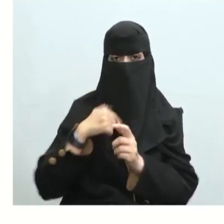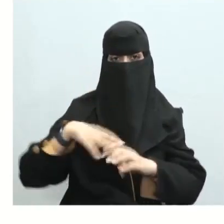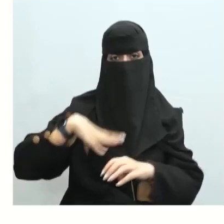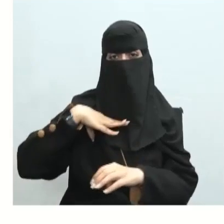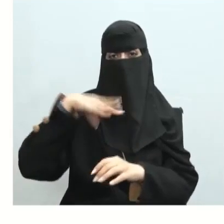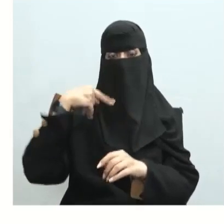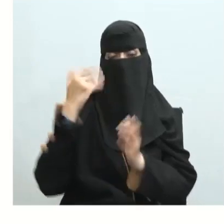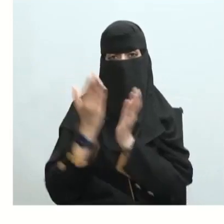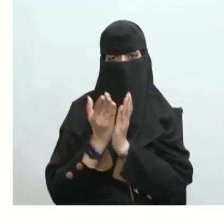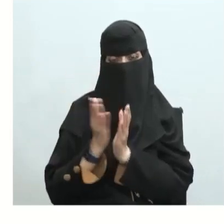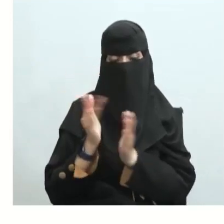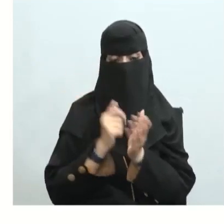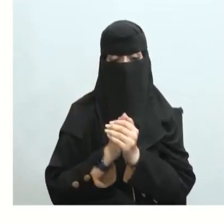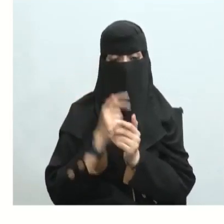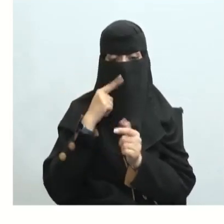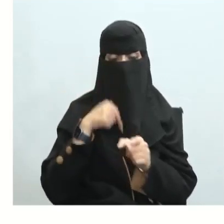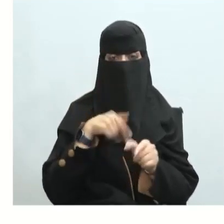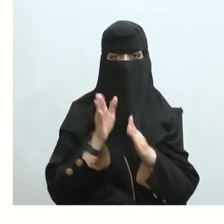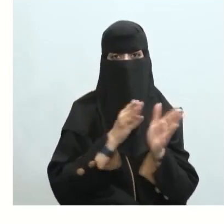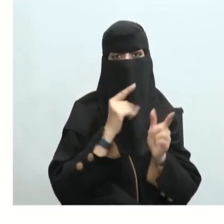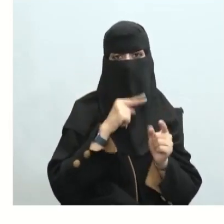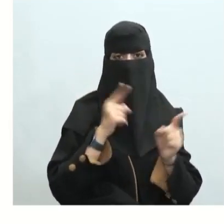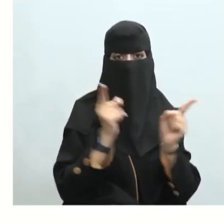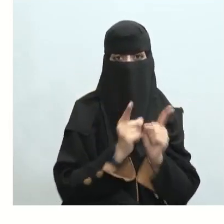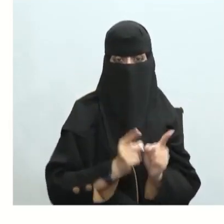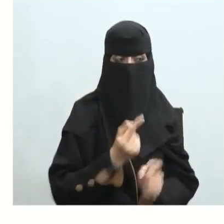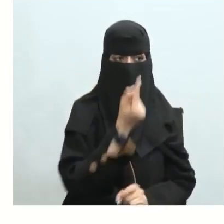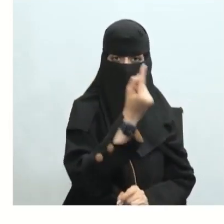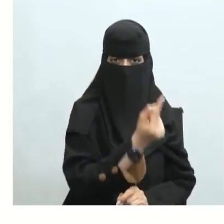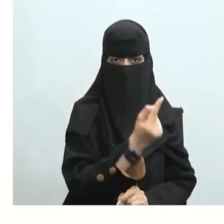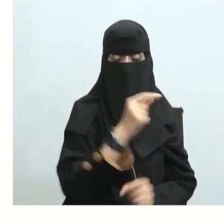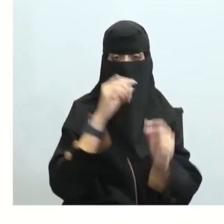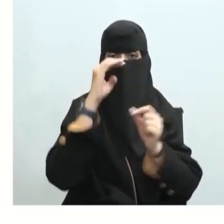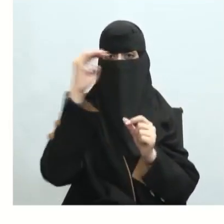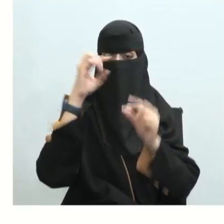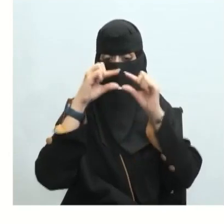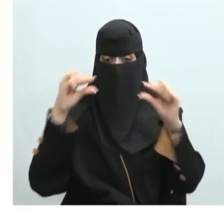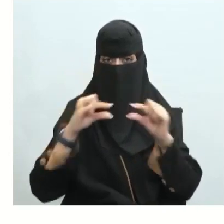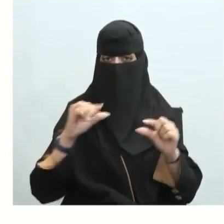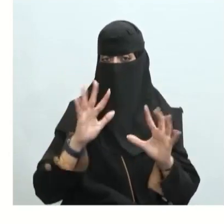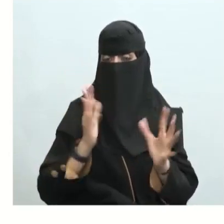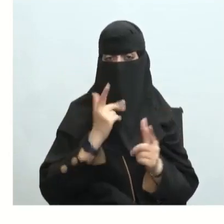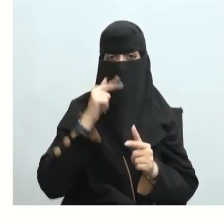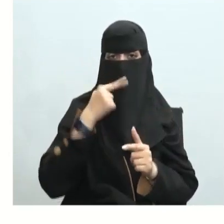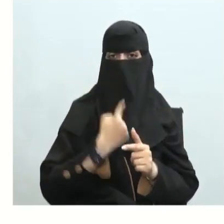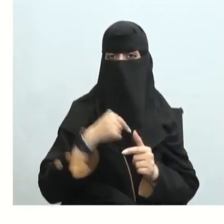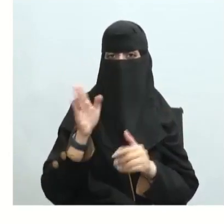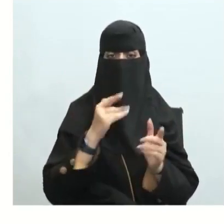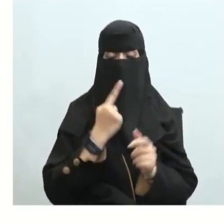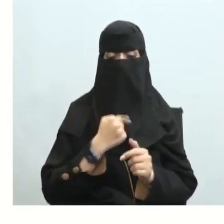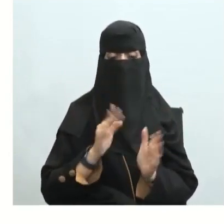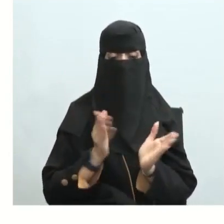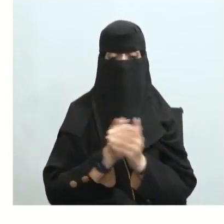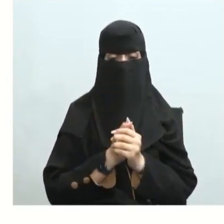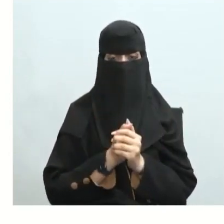في الطلب هنا حدد الطلب تاتي بطلب او طلبات تريدها في جمله او جمل قصيره بامكانك ان تكتب ايضا طلبات وزملاء كذاك يكتب وما تريد